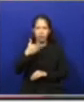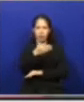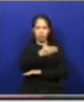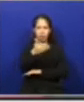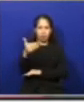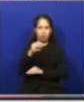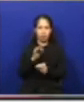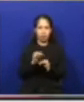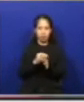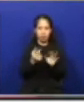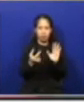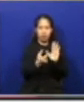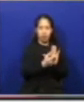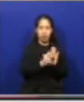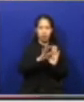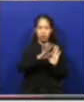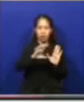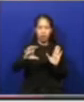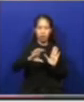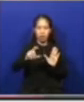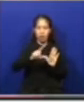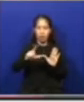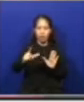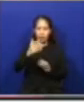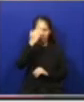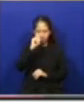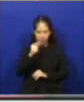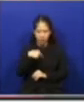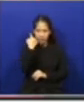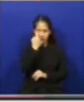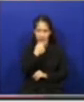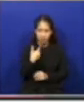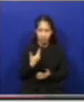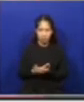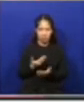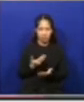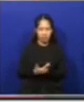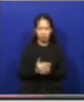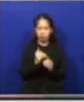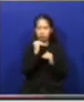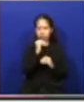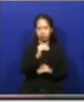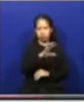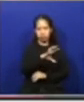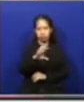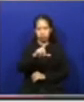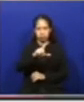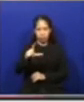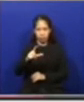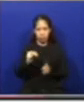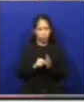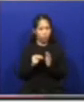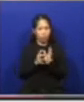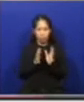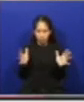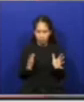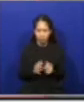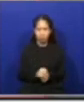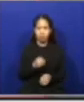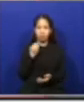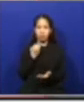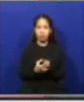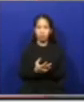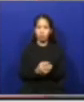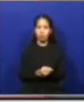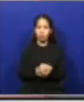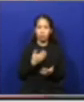ล้านบาทการที่แต่ละคนจะมีวงเงิน500ล้านบาทเนี่ย ใหญ่มากนะคะเป็นเงิน